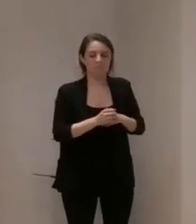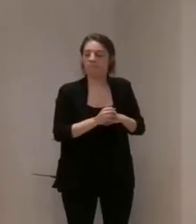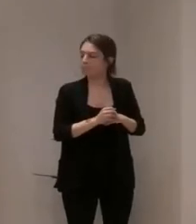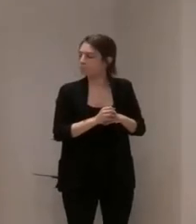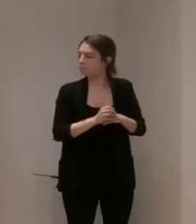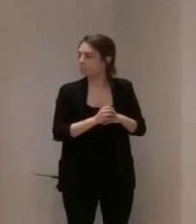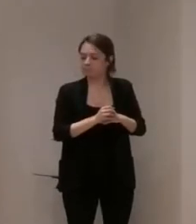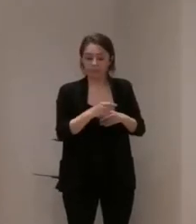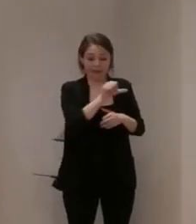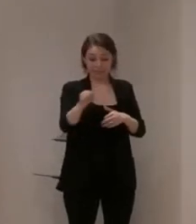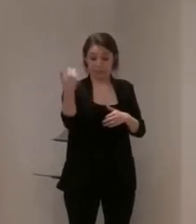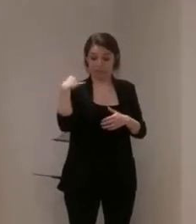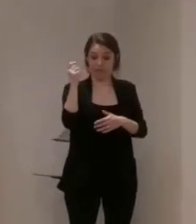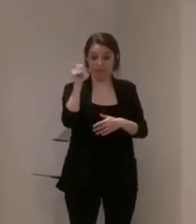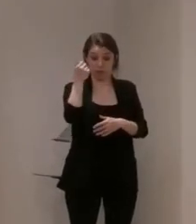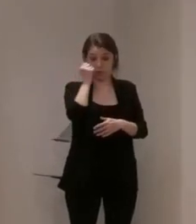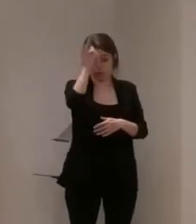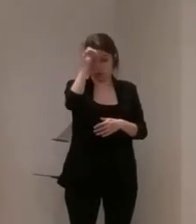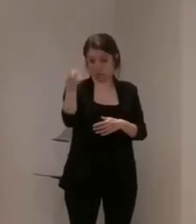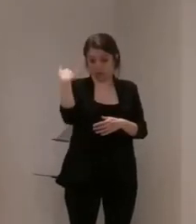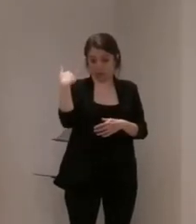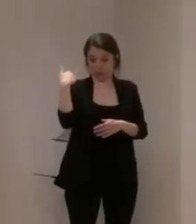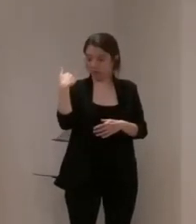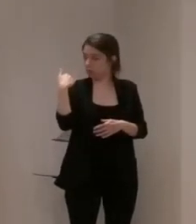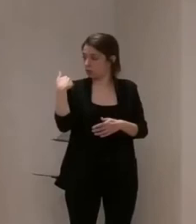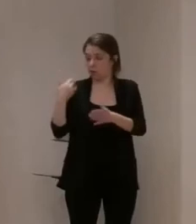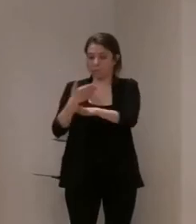Ara fa una setmana justa, el diumenge passat, era